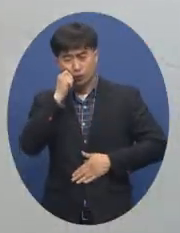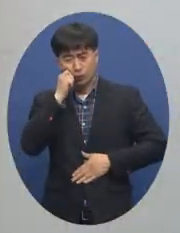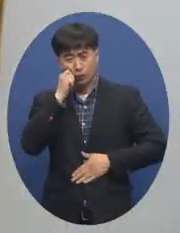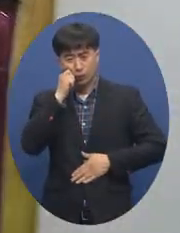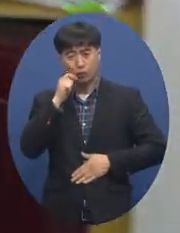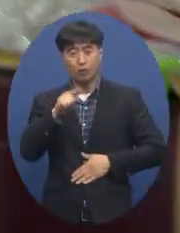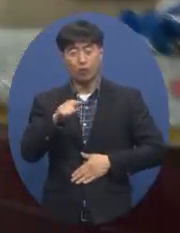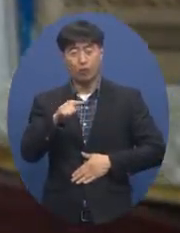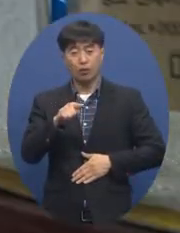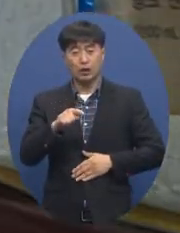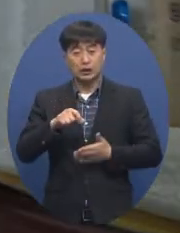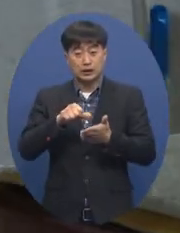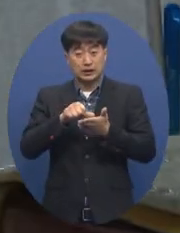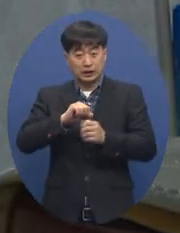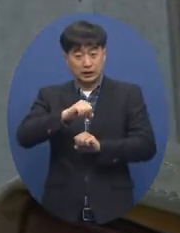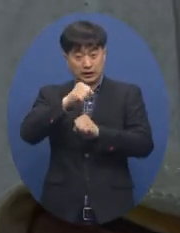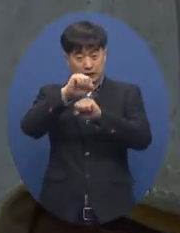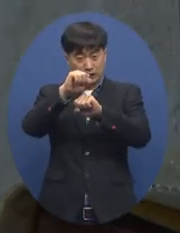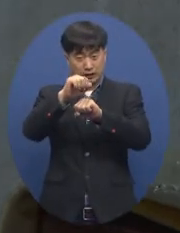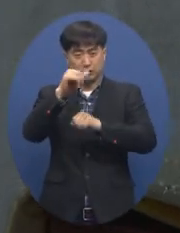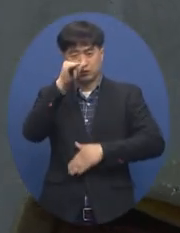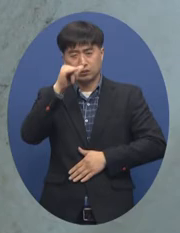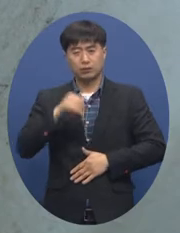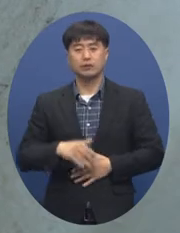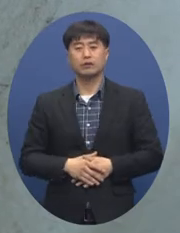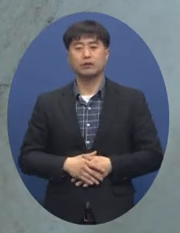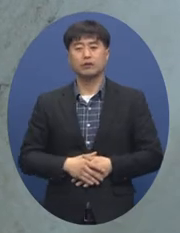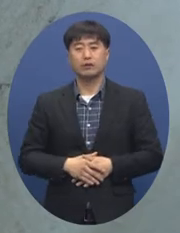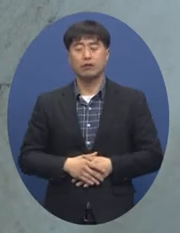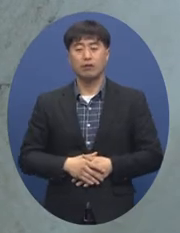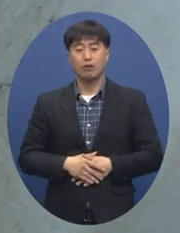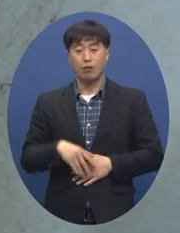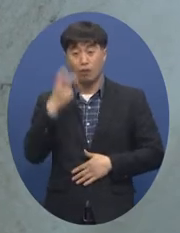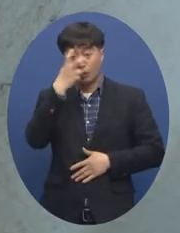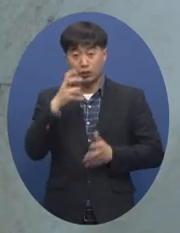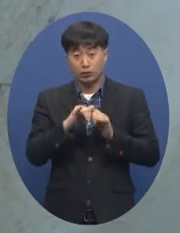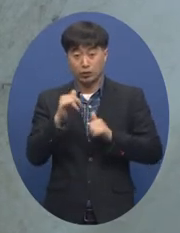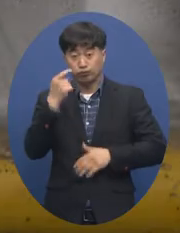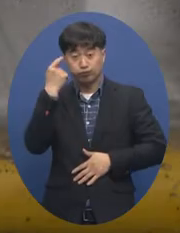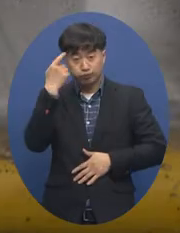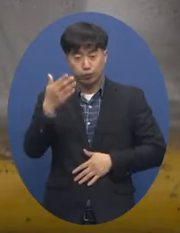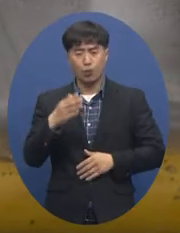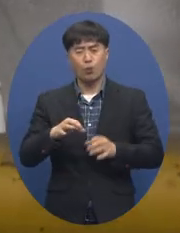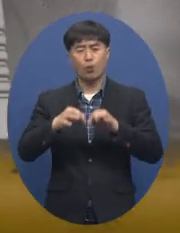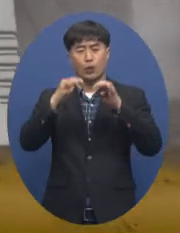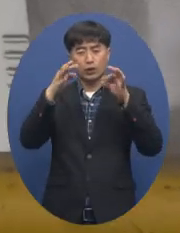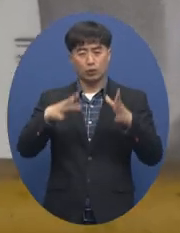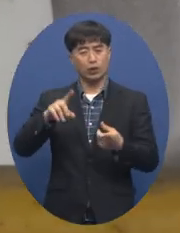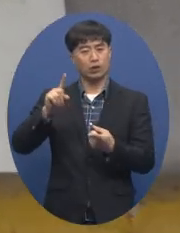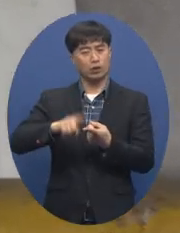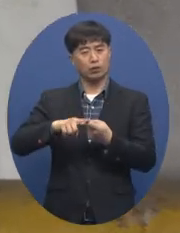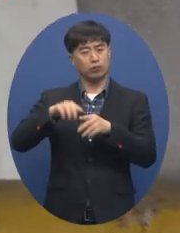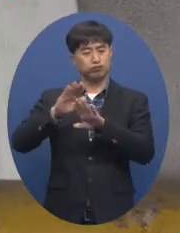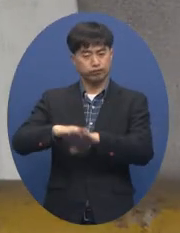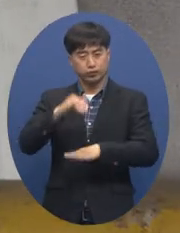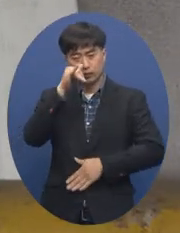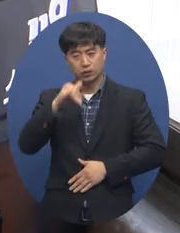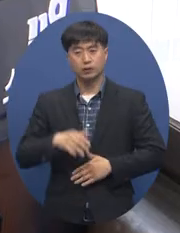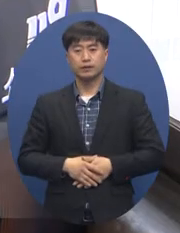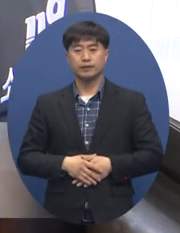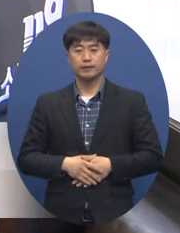데다 짐으로 온통 가득 차 있는 걸볼수 있습니다. 건물 관리인을 찾아 물어보니 꽤 오랜 기간 방치해 둔 걸로